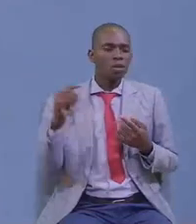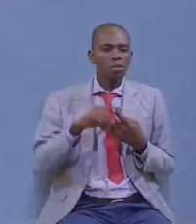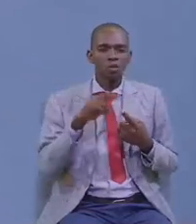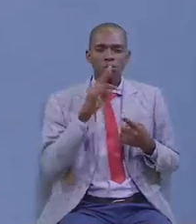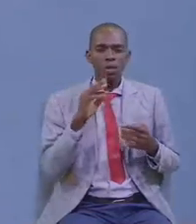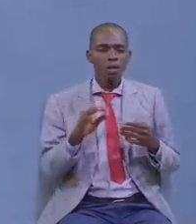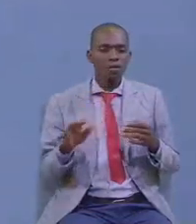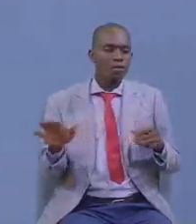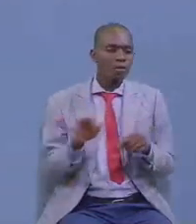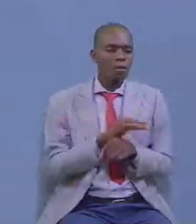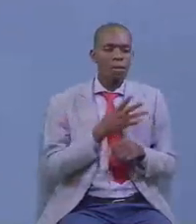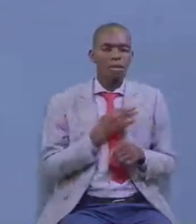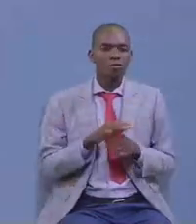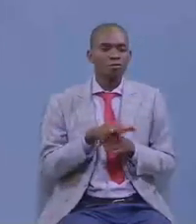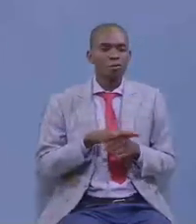Dieu.